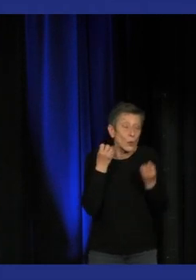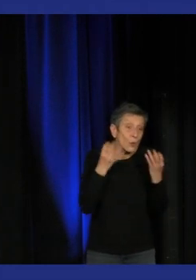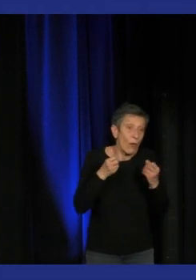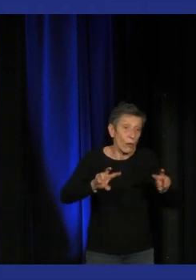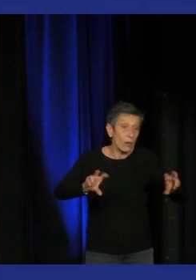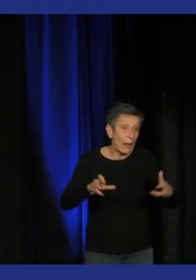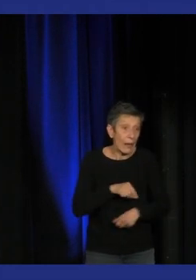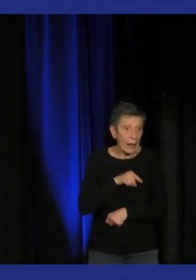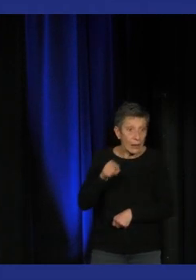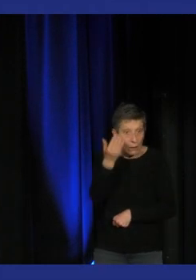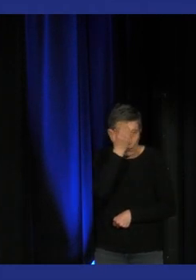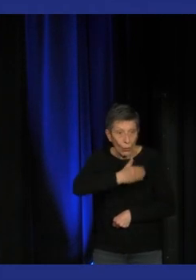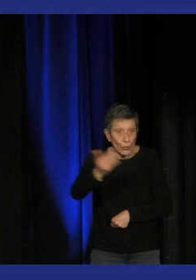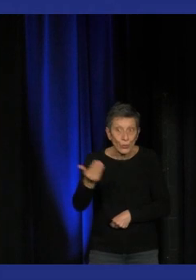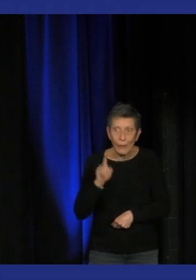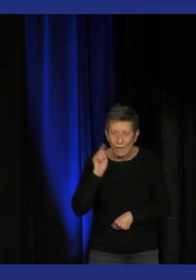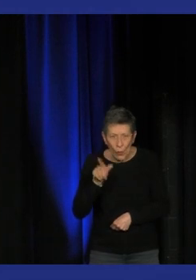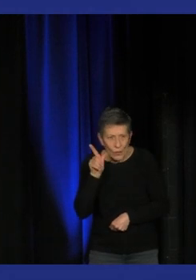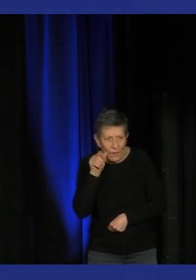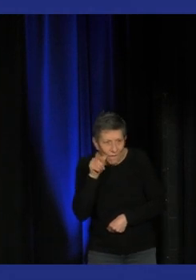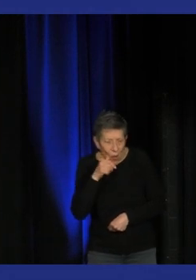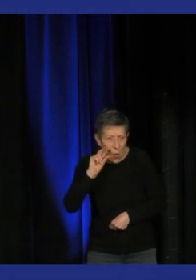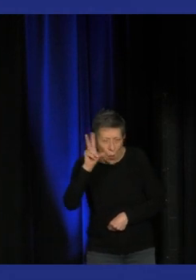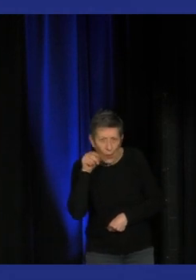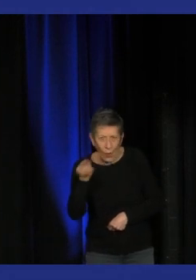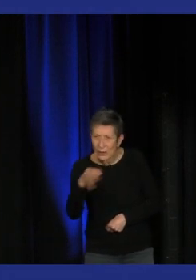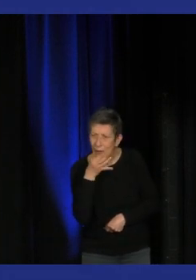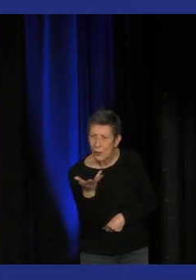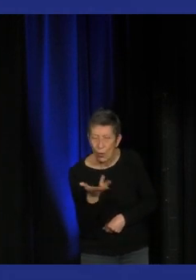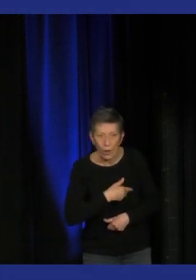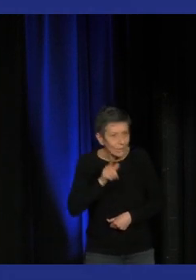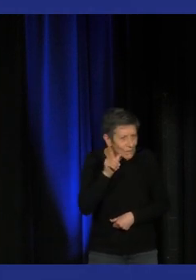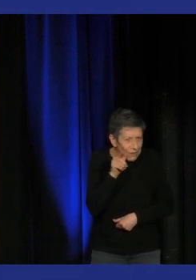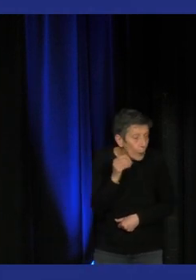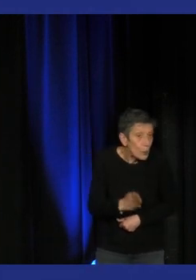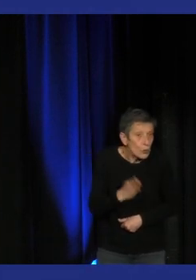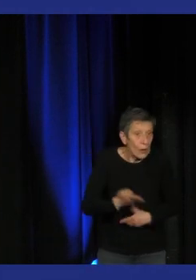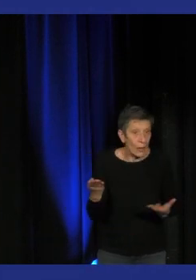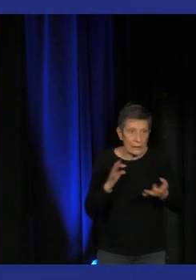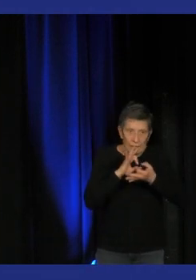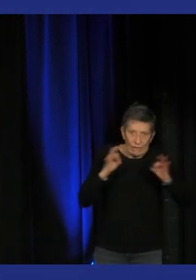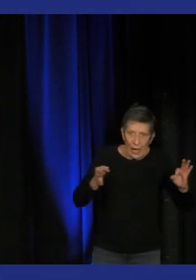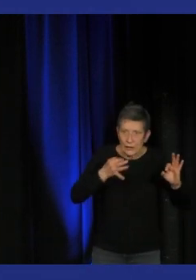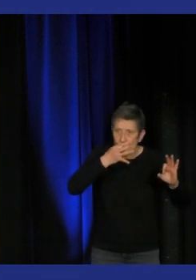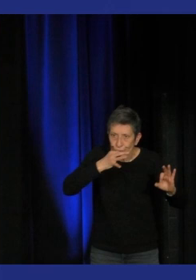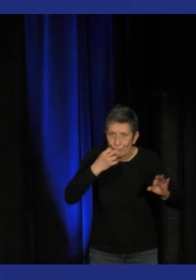etc., il faut un petit effort pour comprendre ce qu'il dit. Il y a un phrasé.